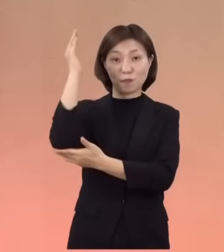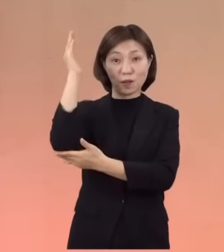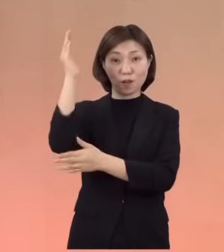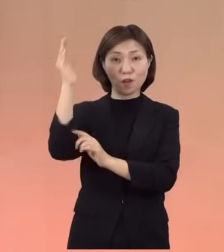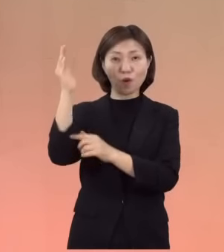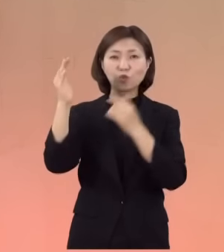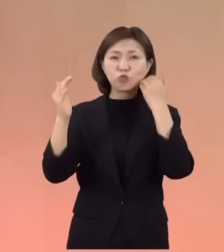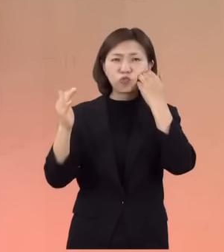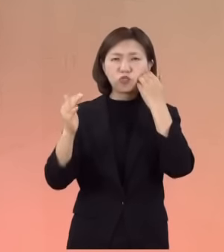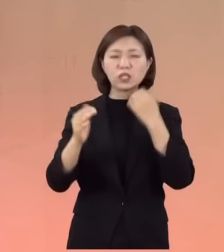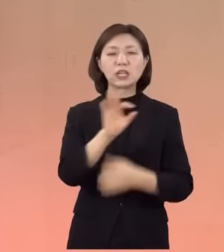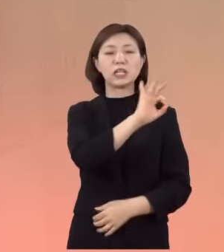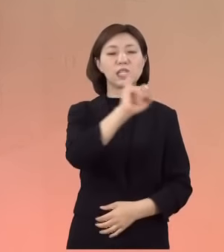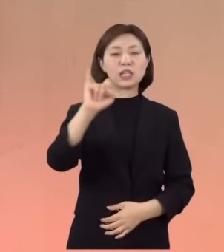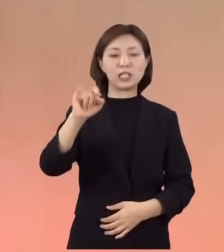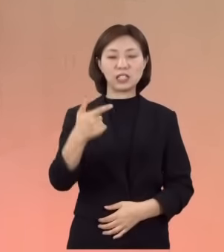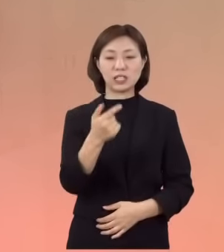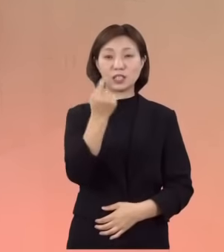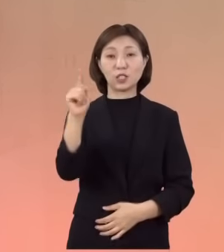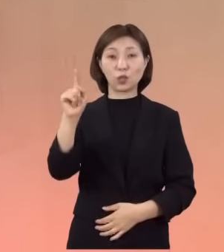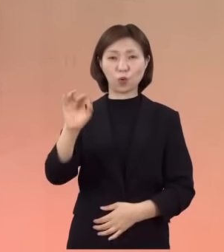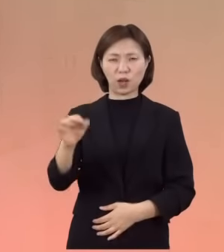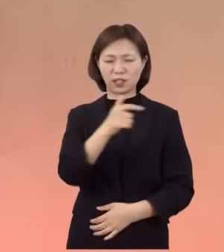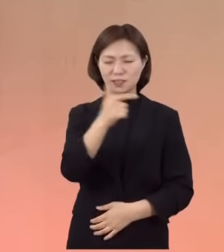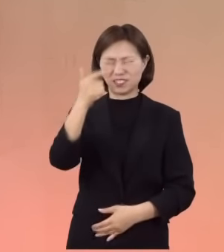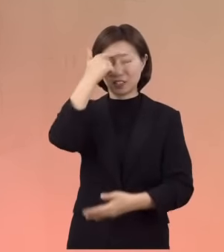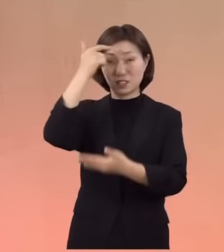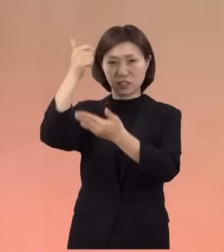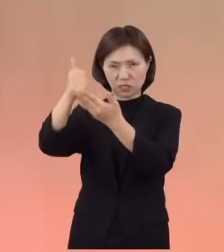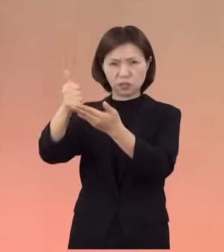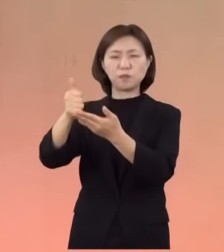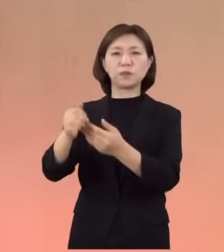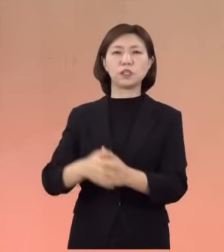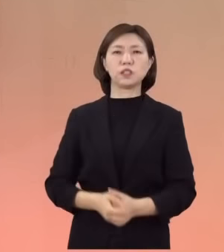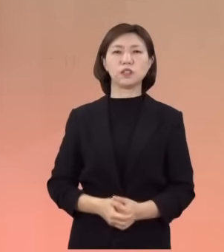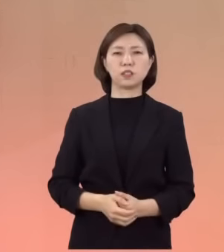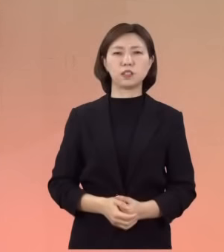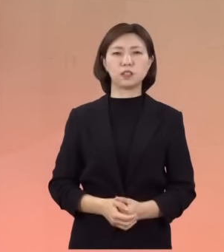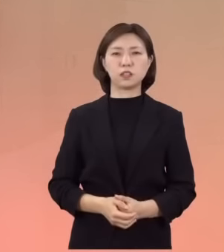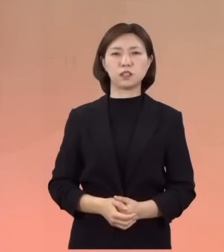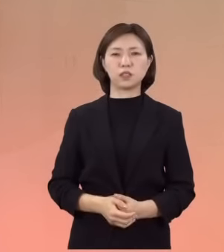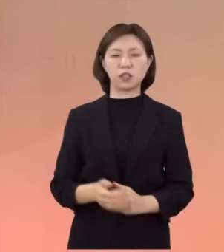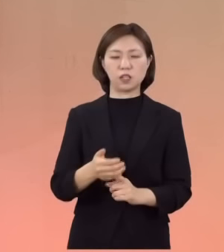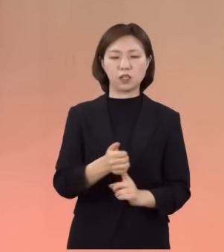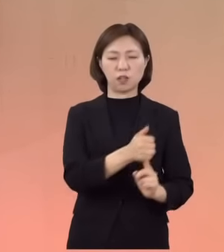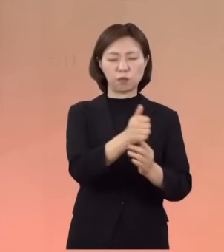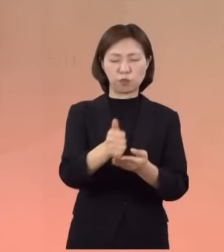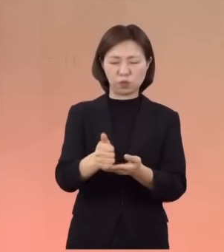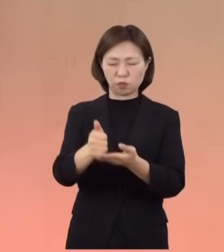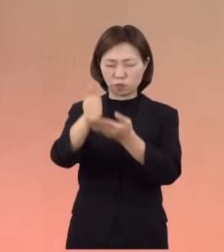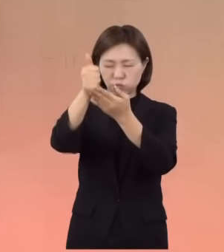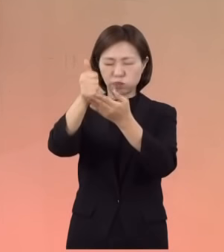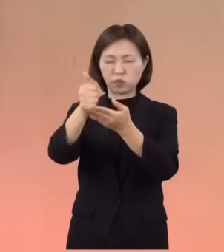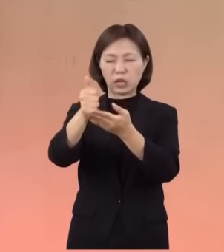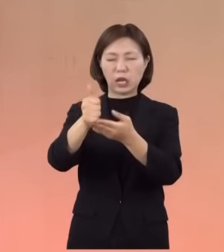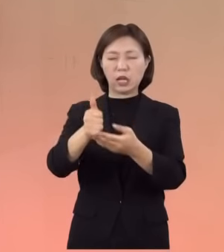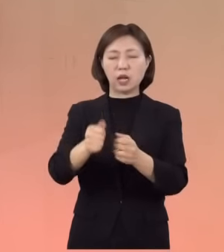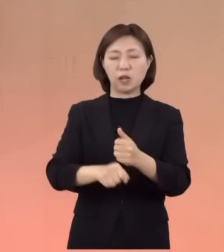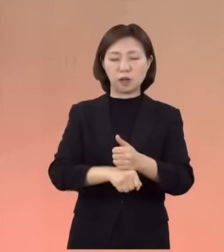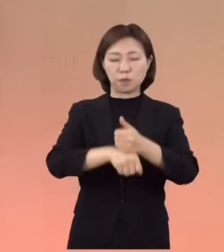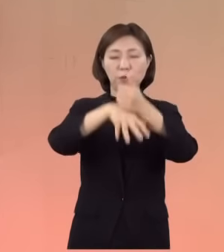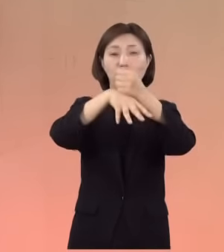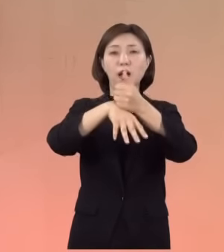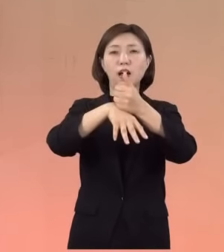대사께서는 평소에 나무아미타불 연구를 많이 하셨고요 또 불자들에게 나무 관세음보살